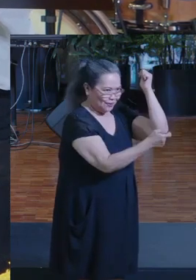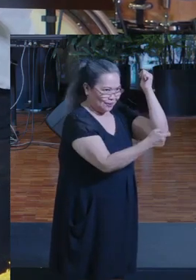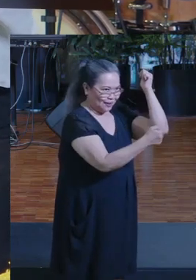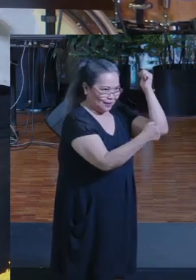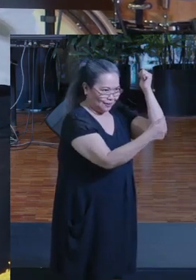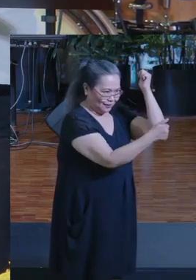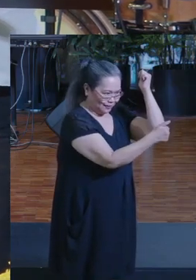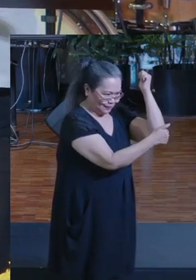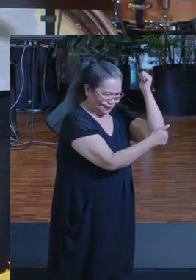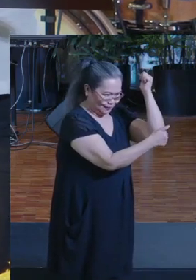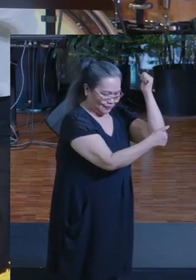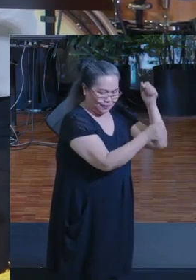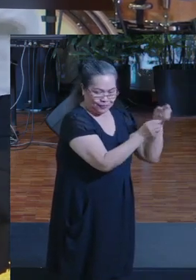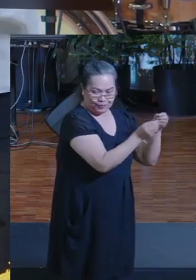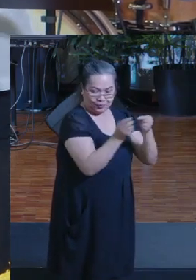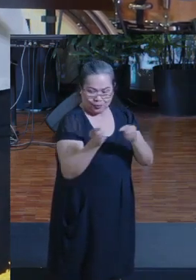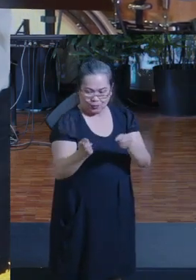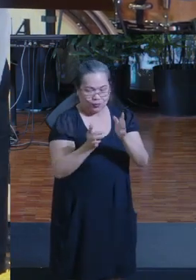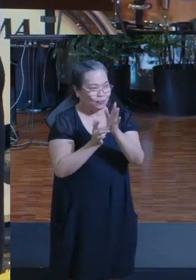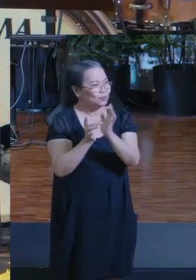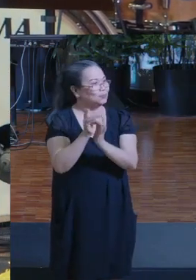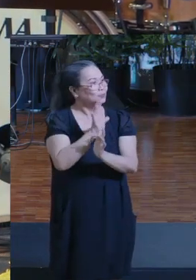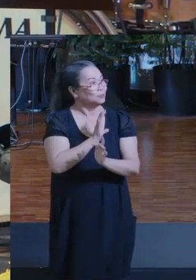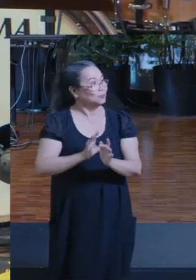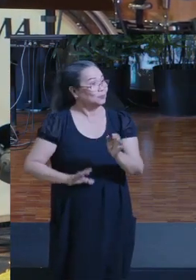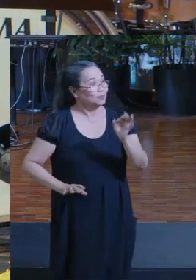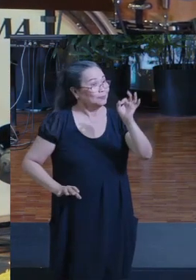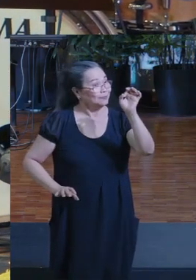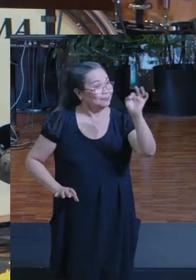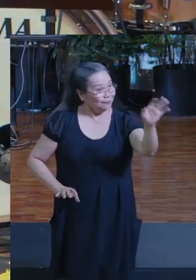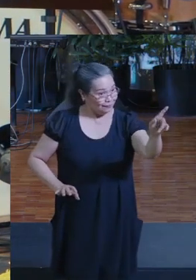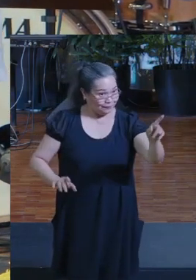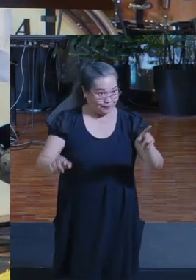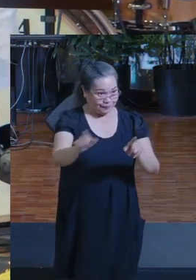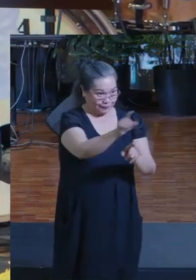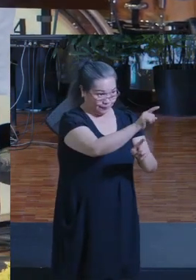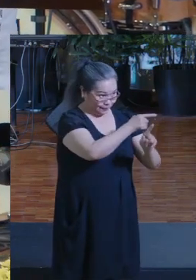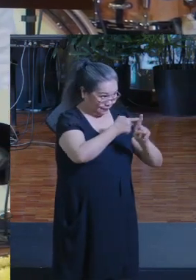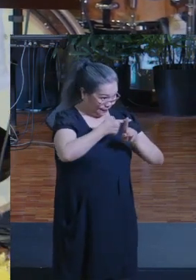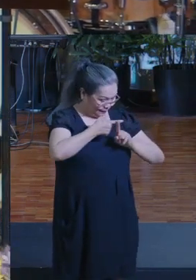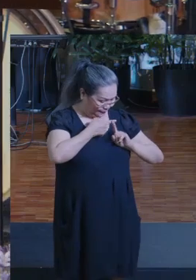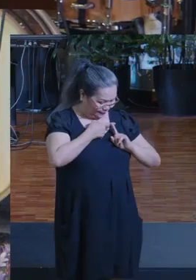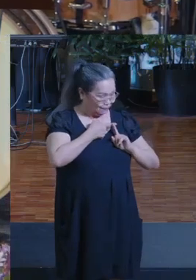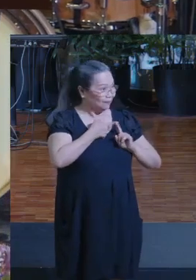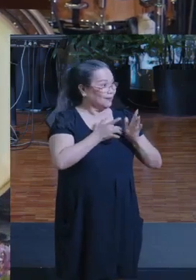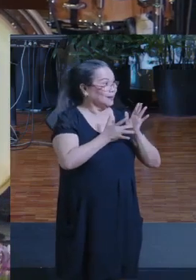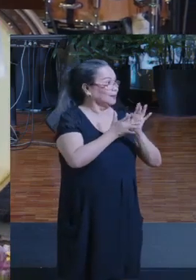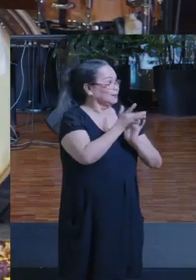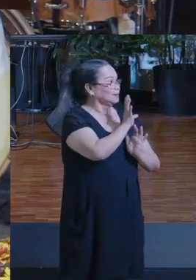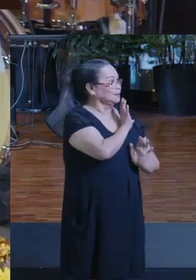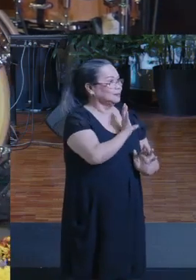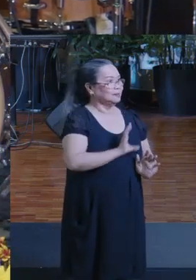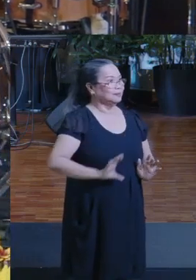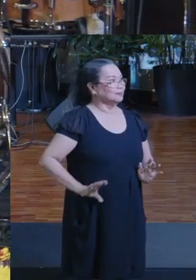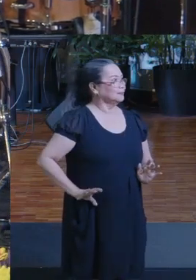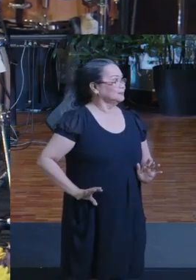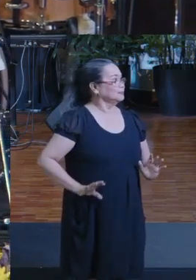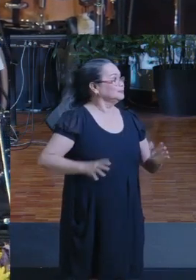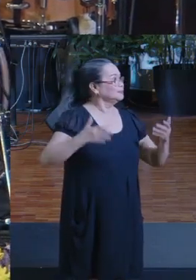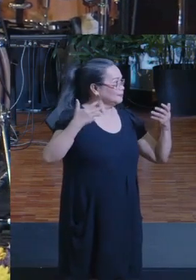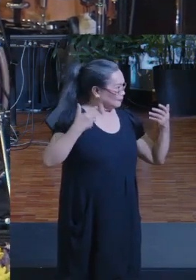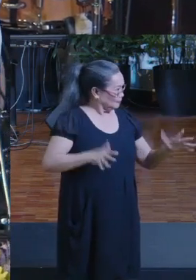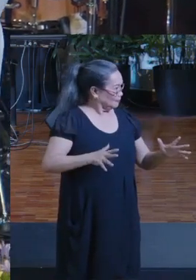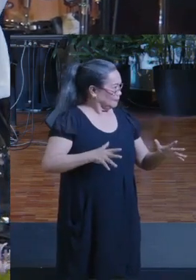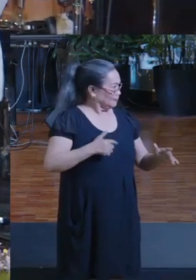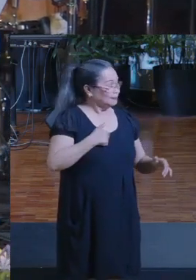Jesus. Kaya kung kayo ay kay Kristo Jesus, kung tayo ay kay Kristo Jesus na,